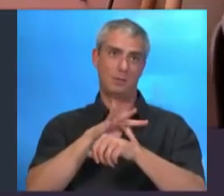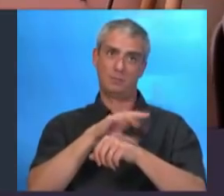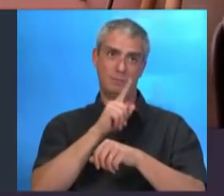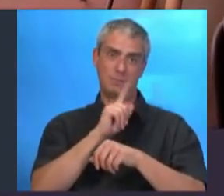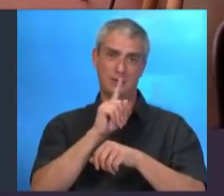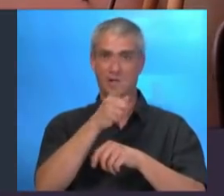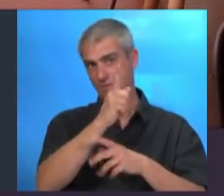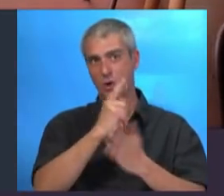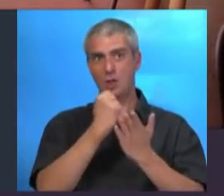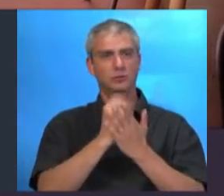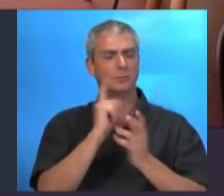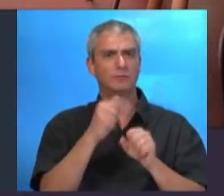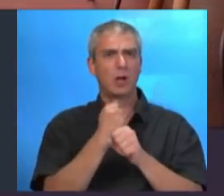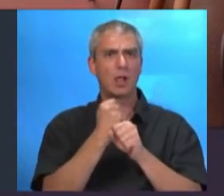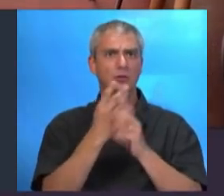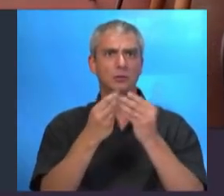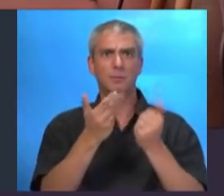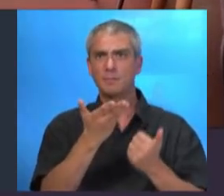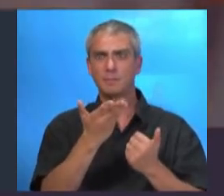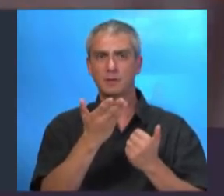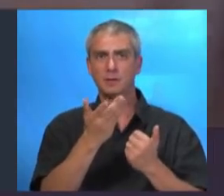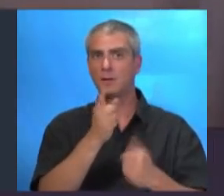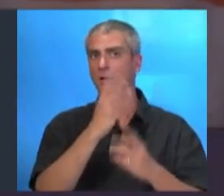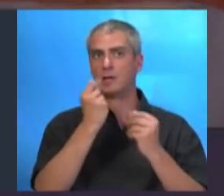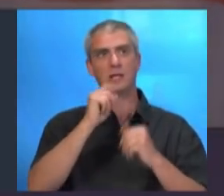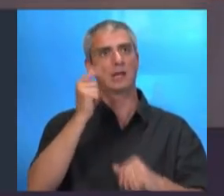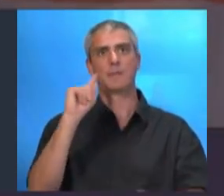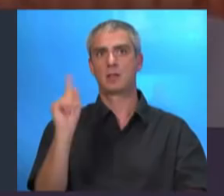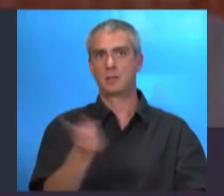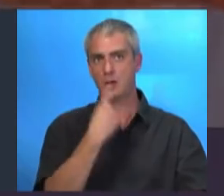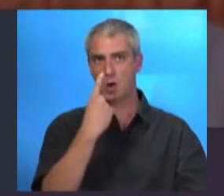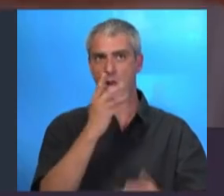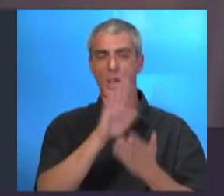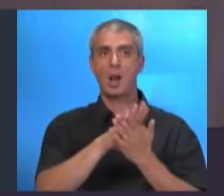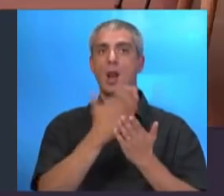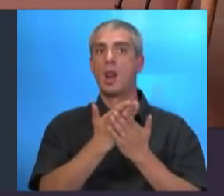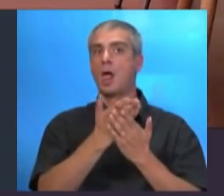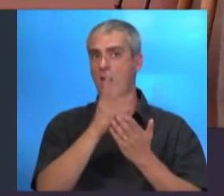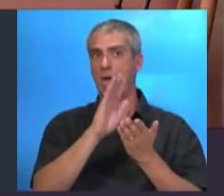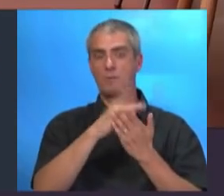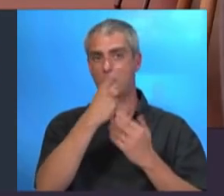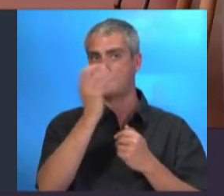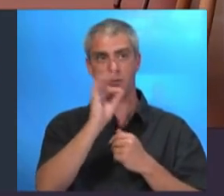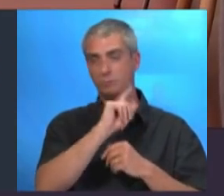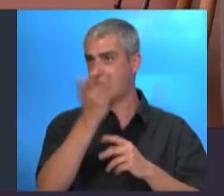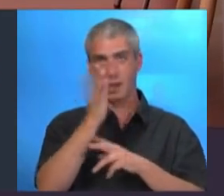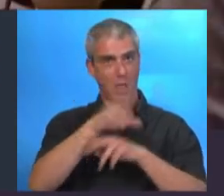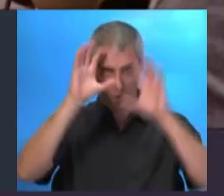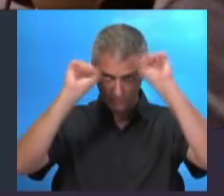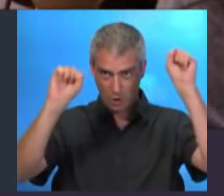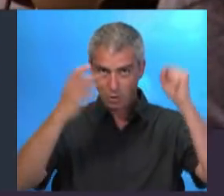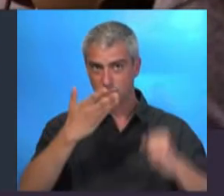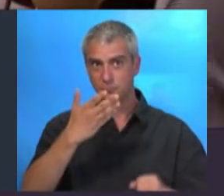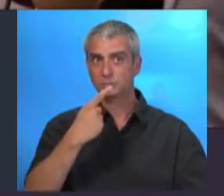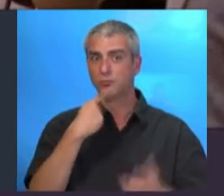מה אפשר להכין מההפקה הזאת? כמעט הכל. המבורגר שהוא 100% בשר ובלי להרוג פרות ובלי לזהם את הסביבה.